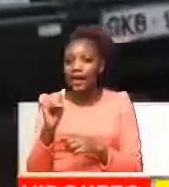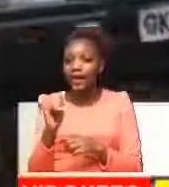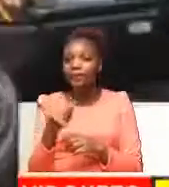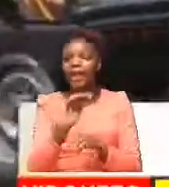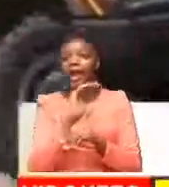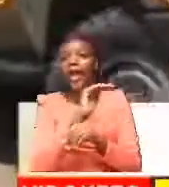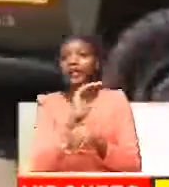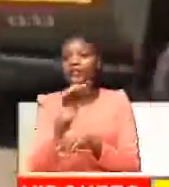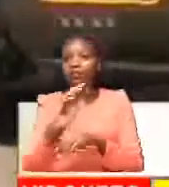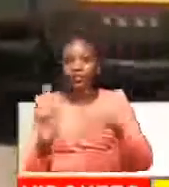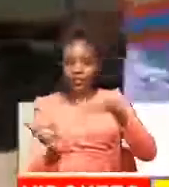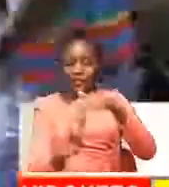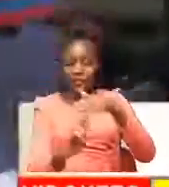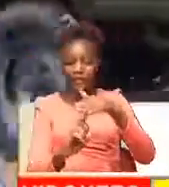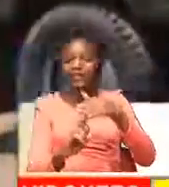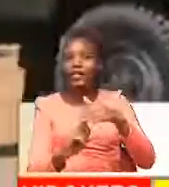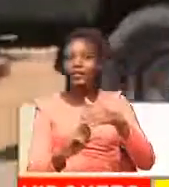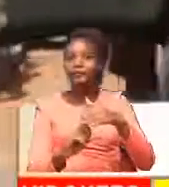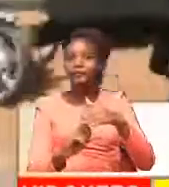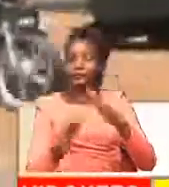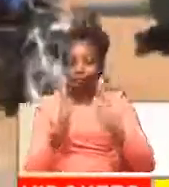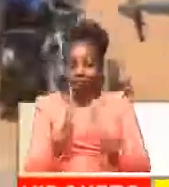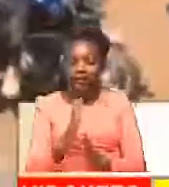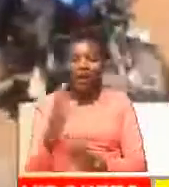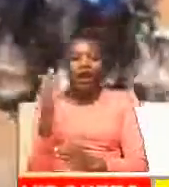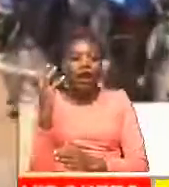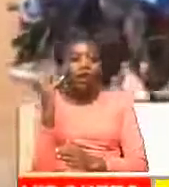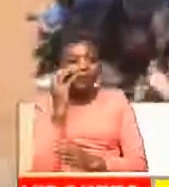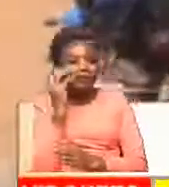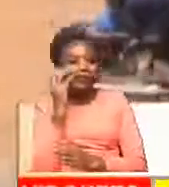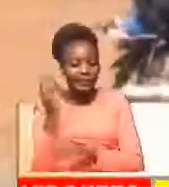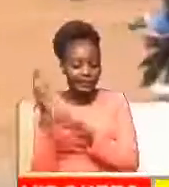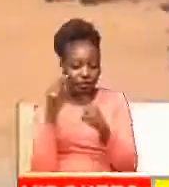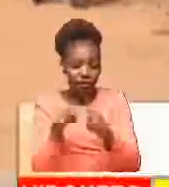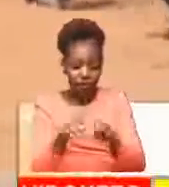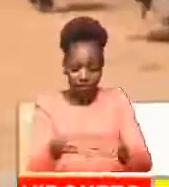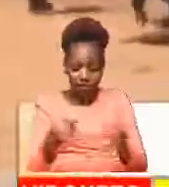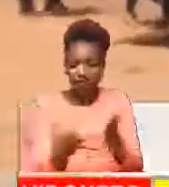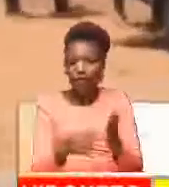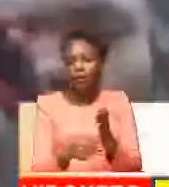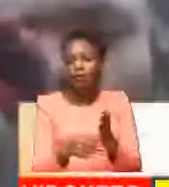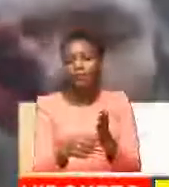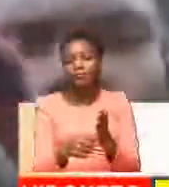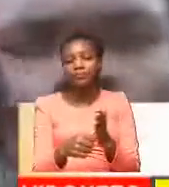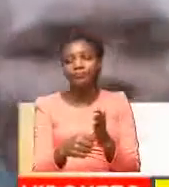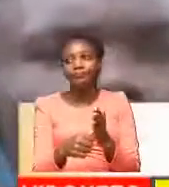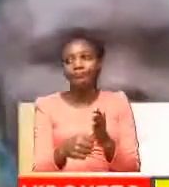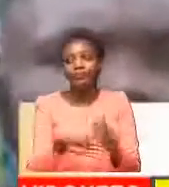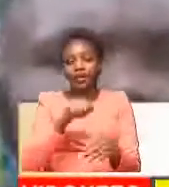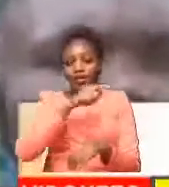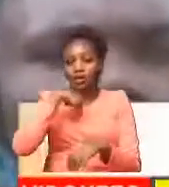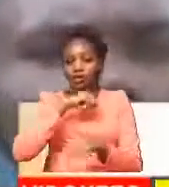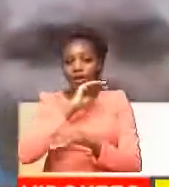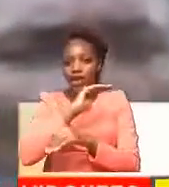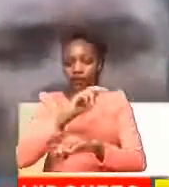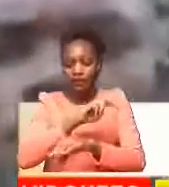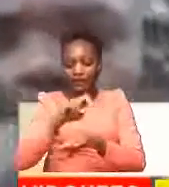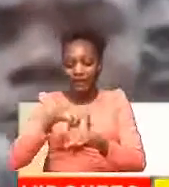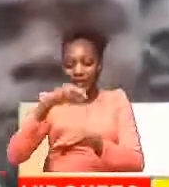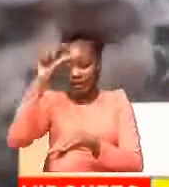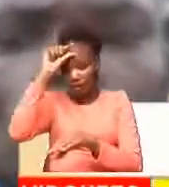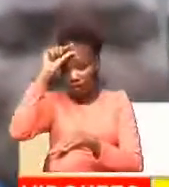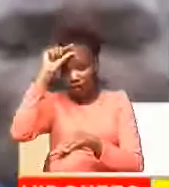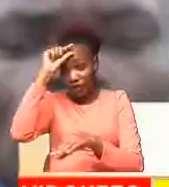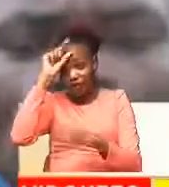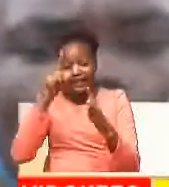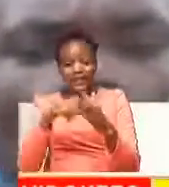wito kwa waziri wa usalama wa ndani Fred Matiangi kuingilia kati ili familia mwenda zake kupata haki. Tunaomba serikali kuu kuanzia